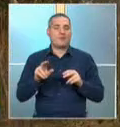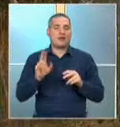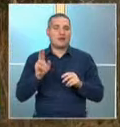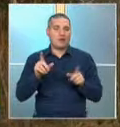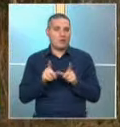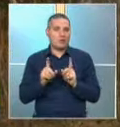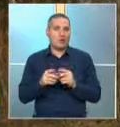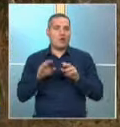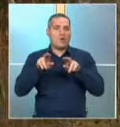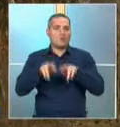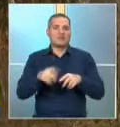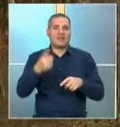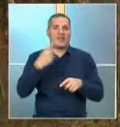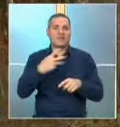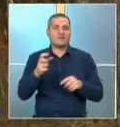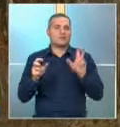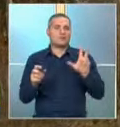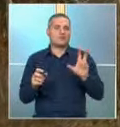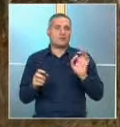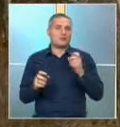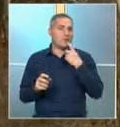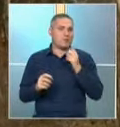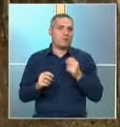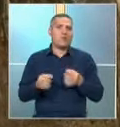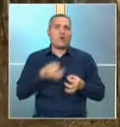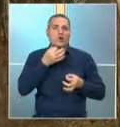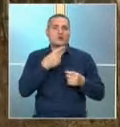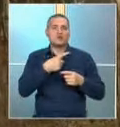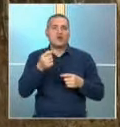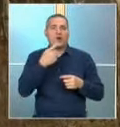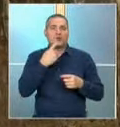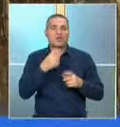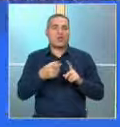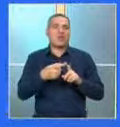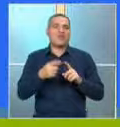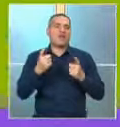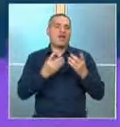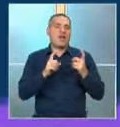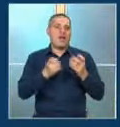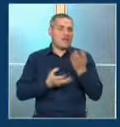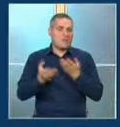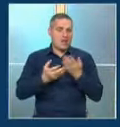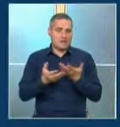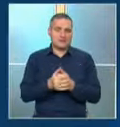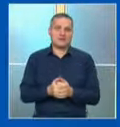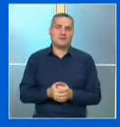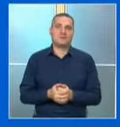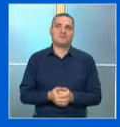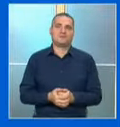Методий, поставен там през 1980 година по случай 100 годишнината на гимназията.